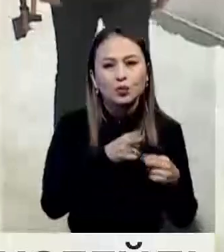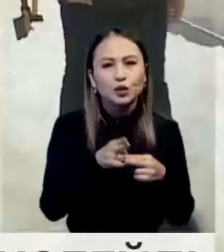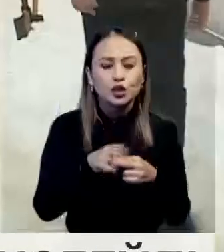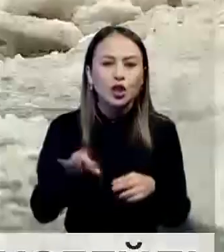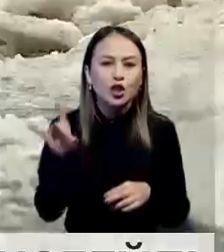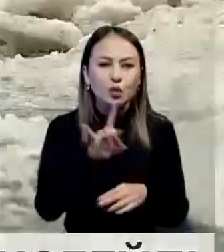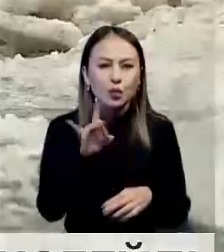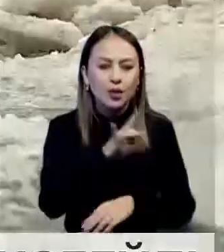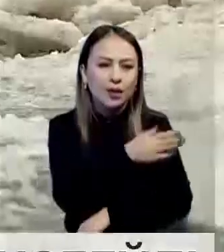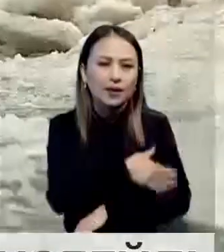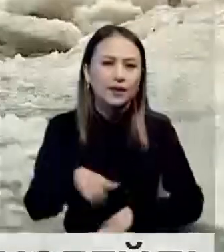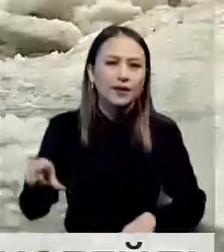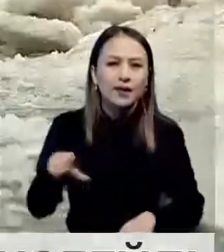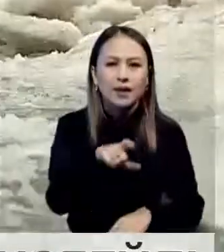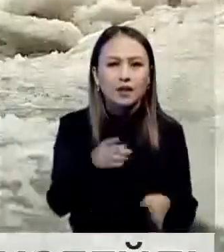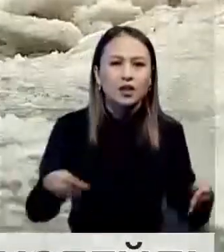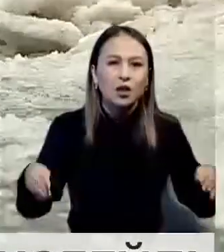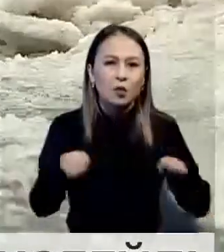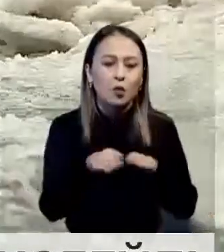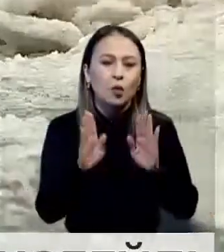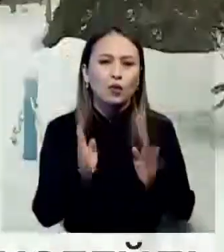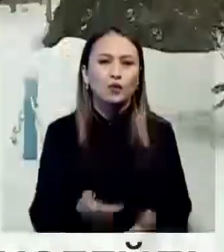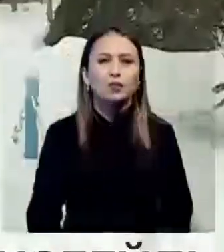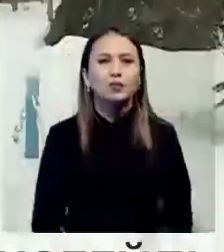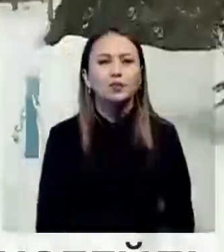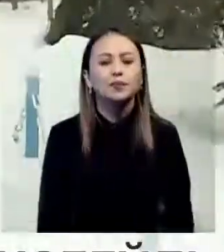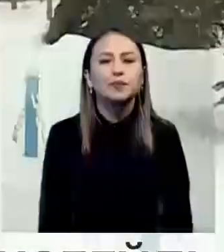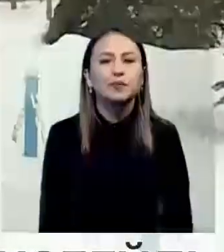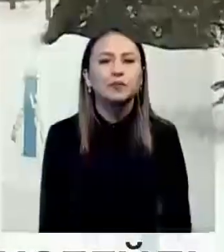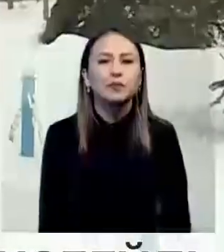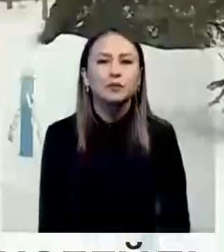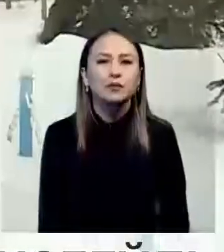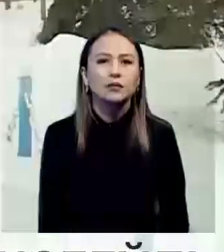республикалық трасса жабық болды. Мансұр Исхожин, Айнадин Молдабеков, Ақтөбе, Хабар 24.